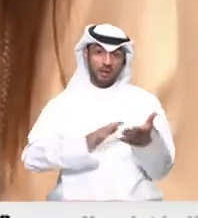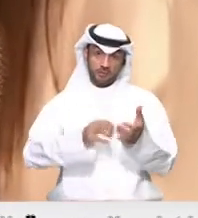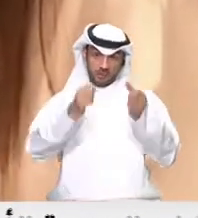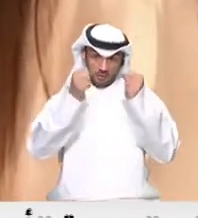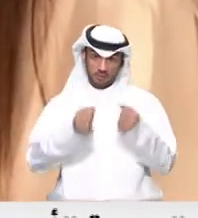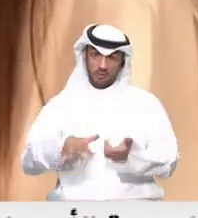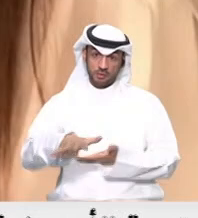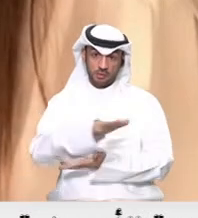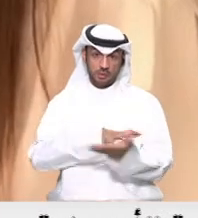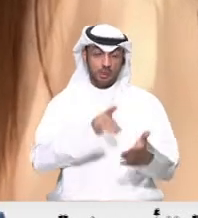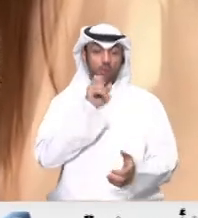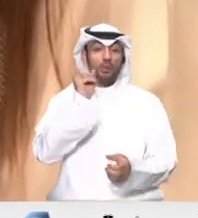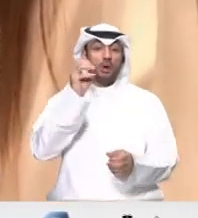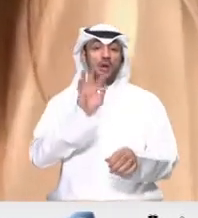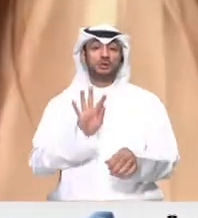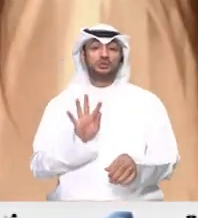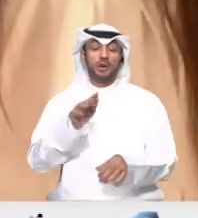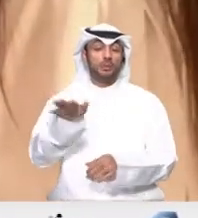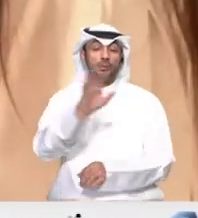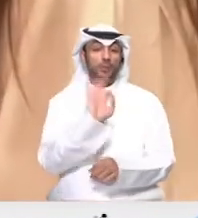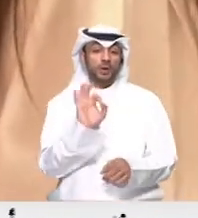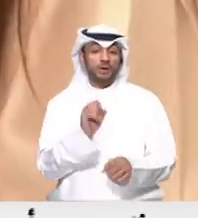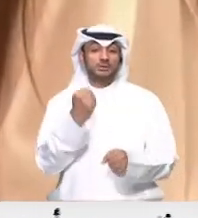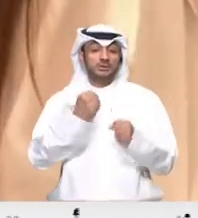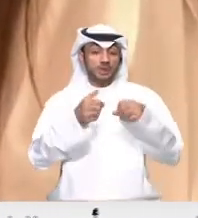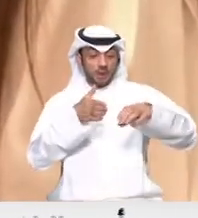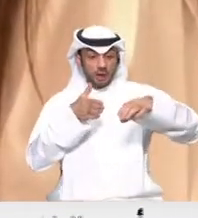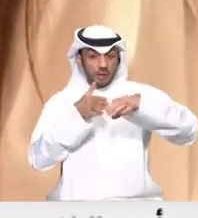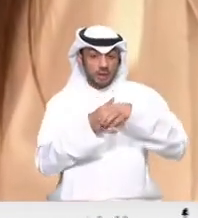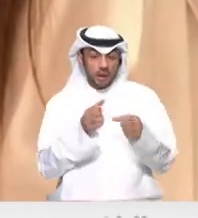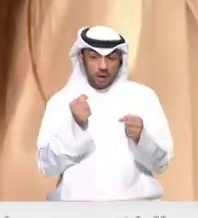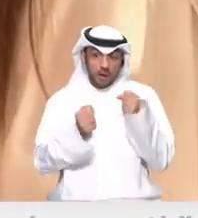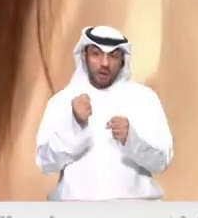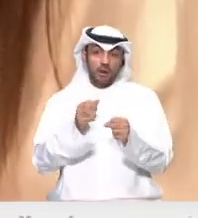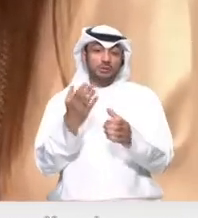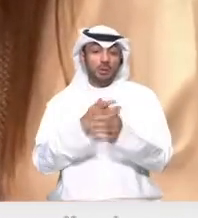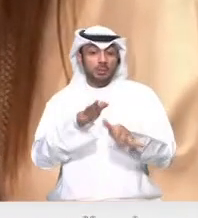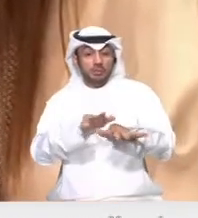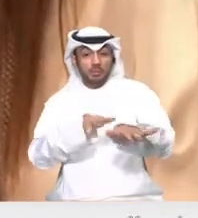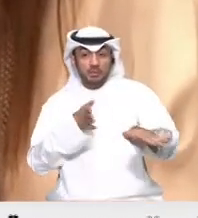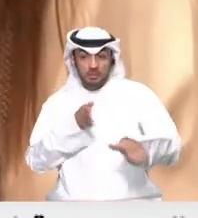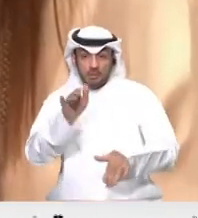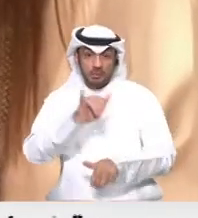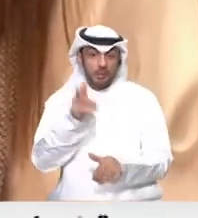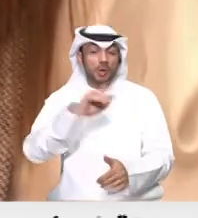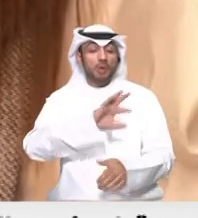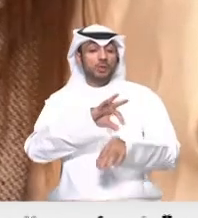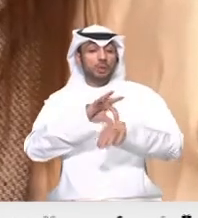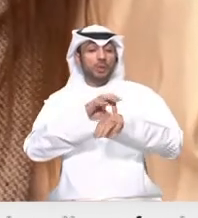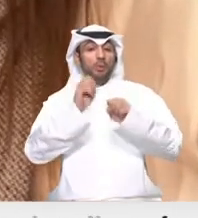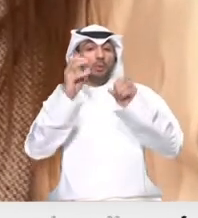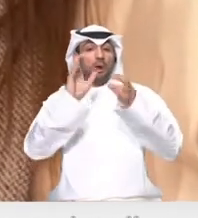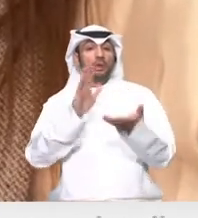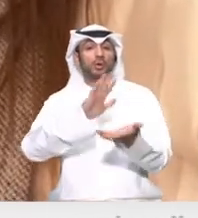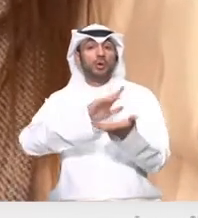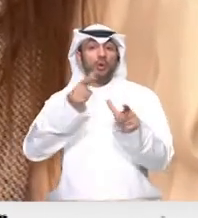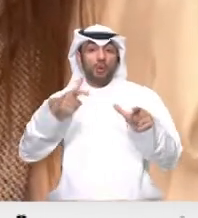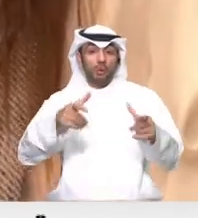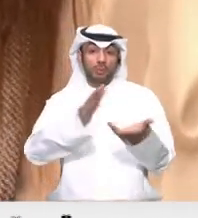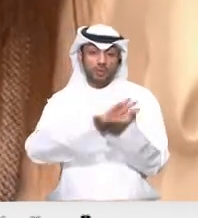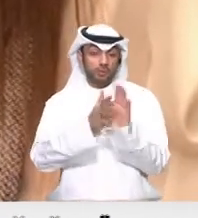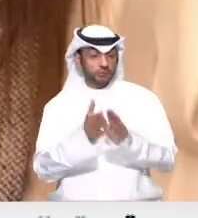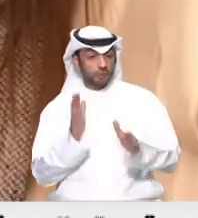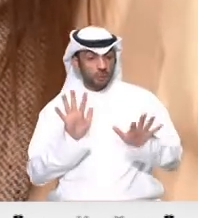يزال المواطنون عالقون في السيارات، في المقابل هناك تهافت على المخابز، هناك تهافت على محطات